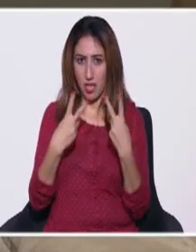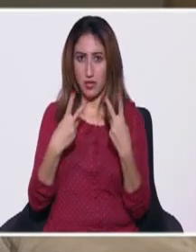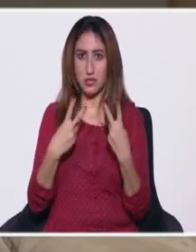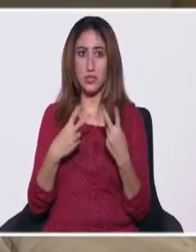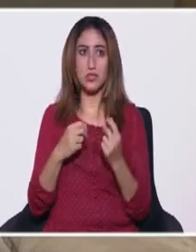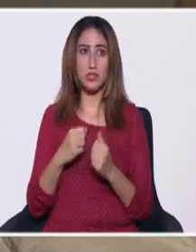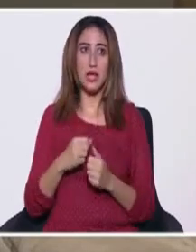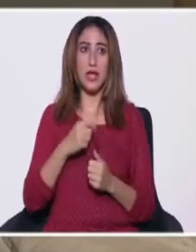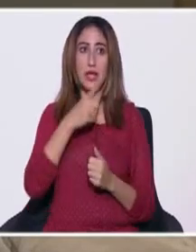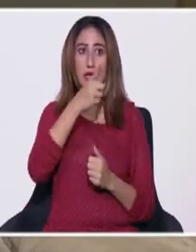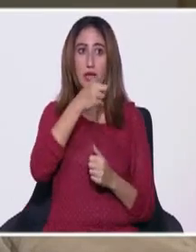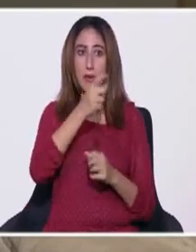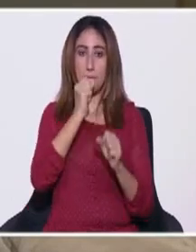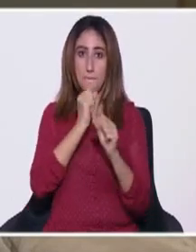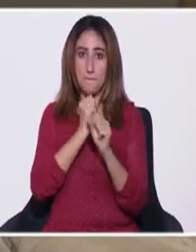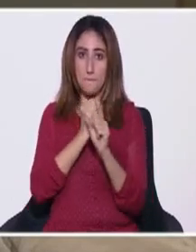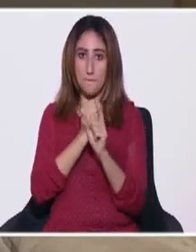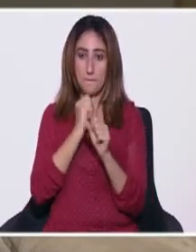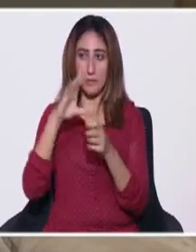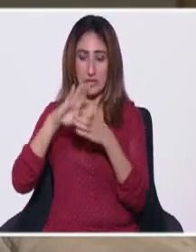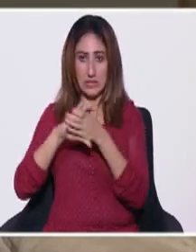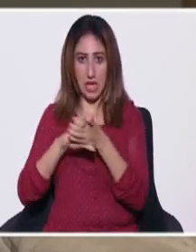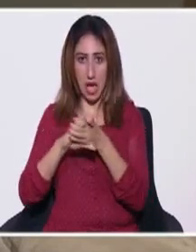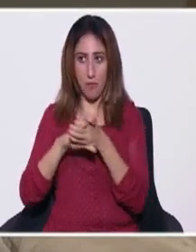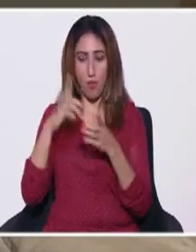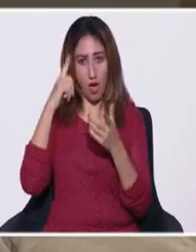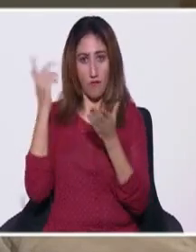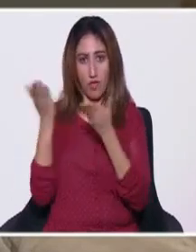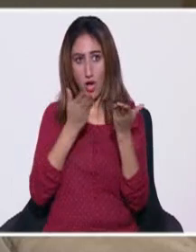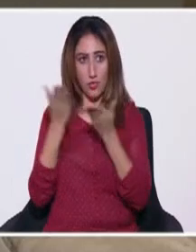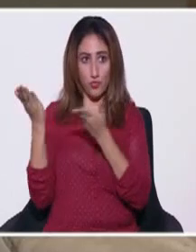لقائي بإبراهيم عيسى هذا الصديق العزيز القديم يعني.